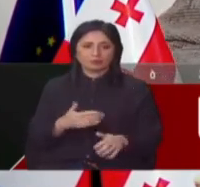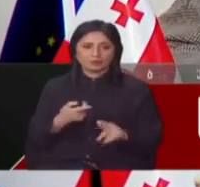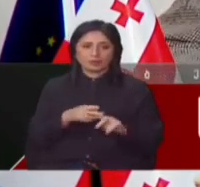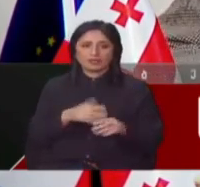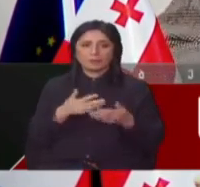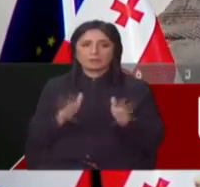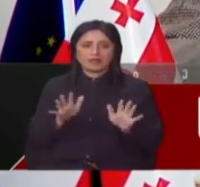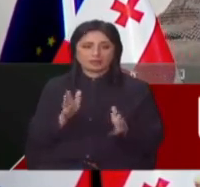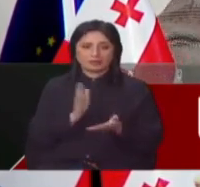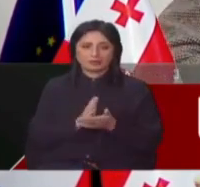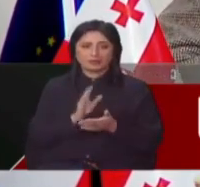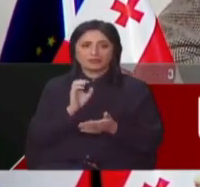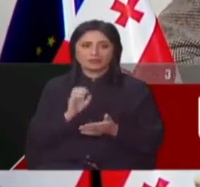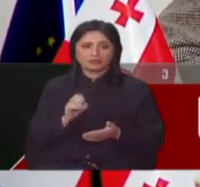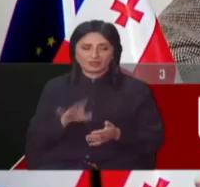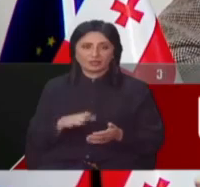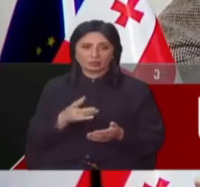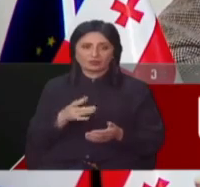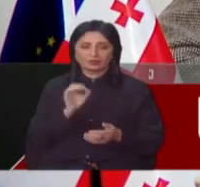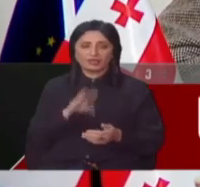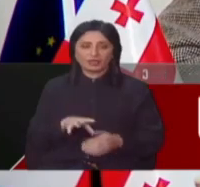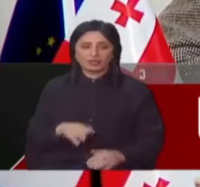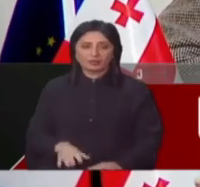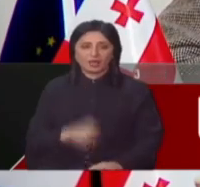იმაზე ბევრად უფრო მეტი არის, ვთქვათ, ვიდრე